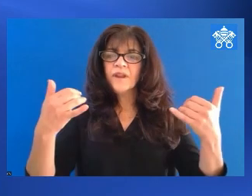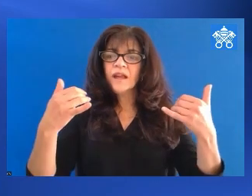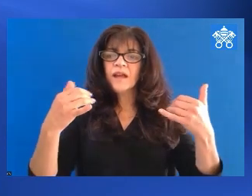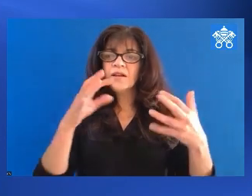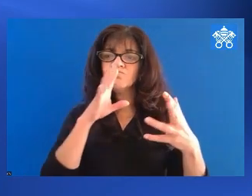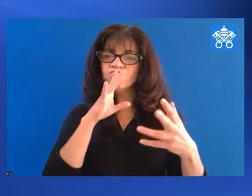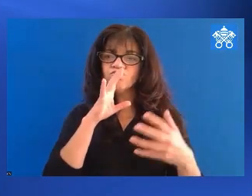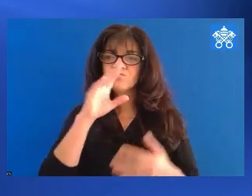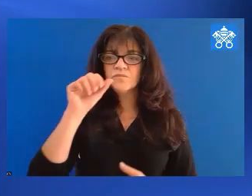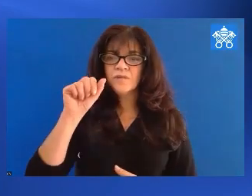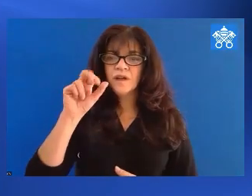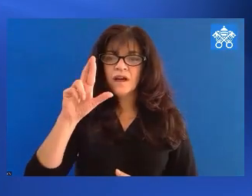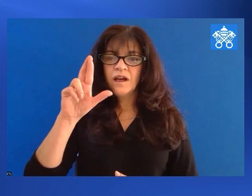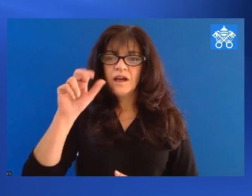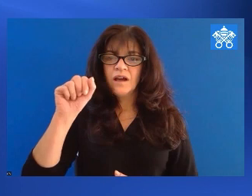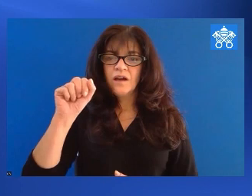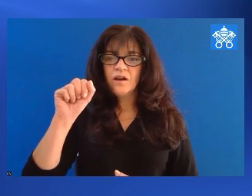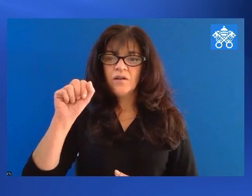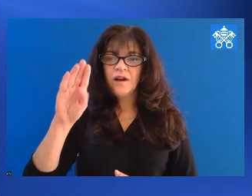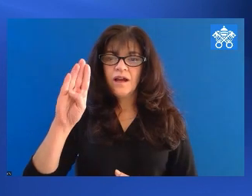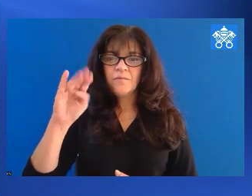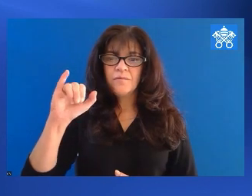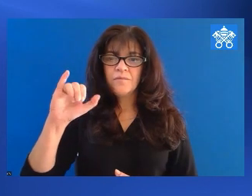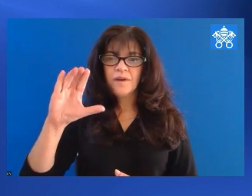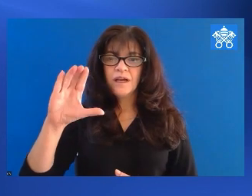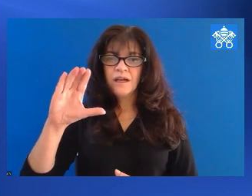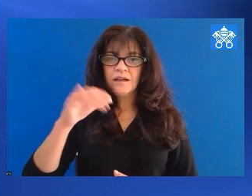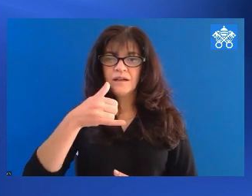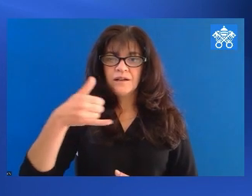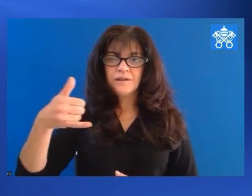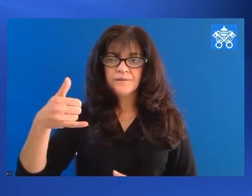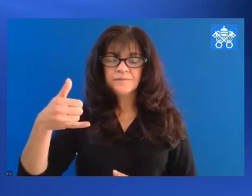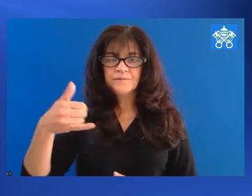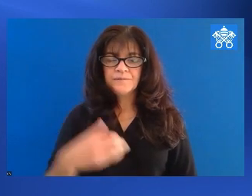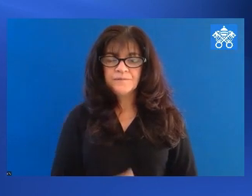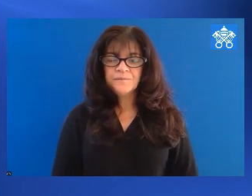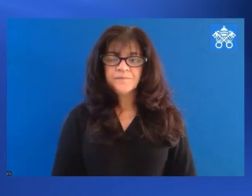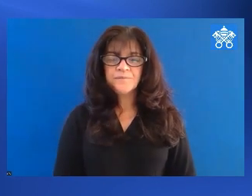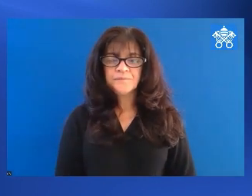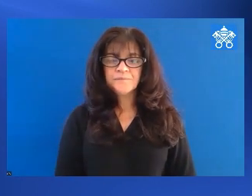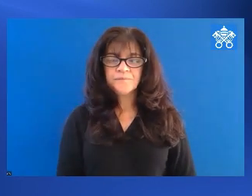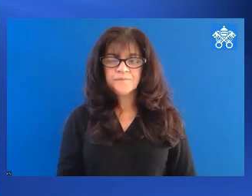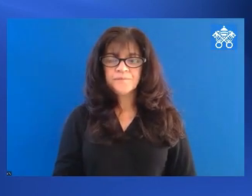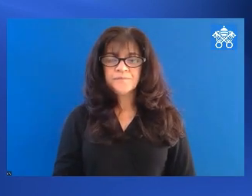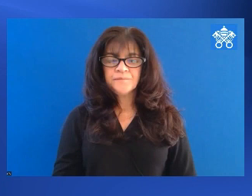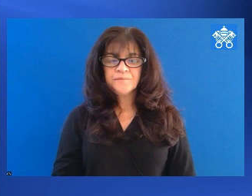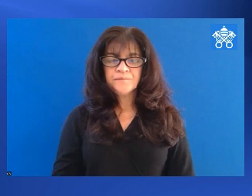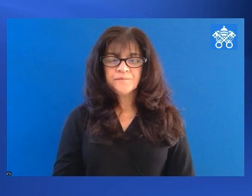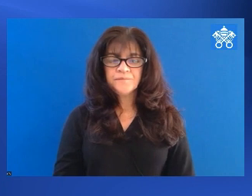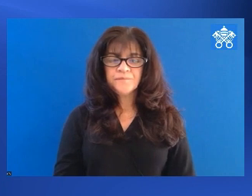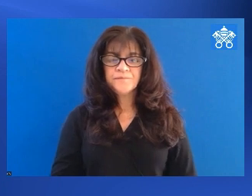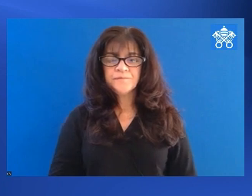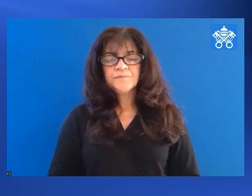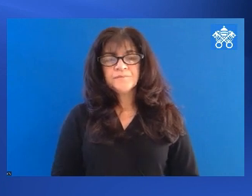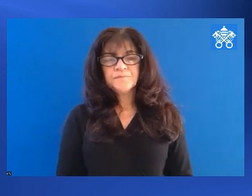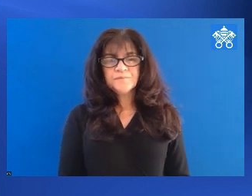أيها الأب الأقدس، يسر المؤمنين الناطقين باللغة العربية الحاضرين هنا أن